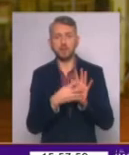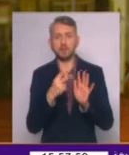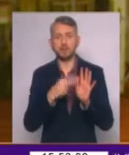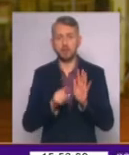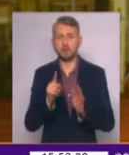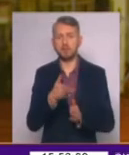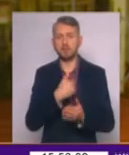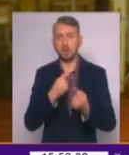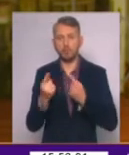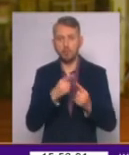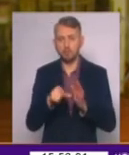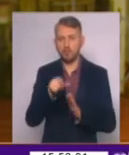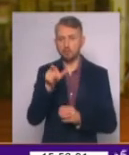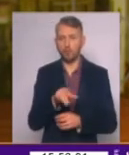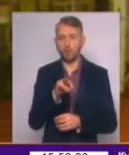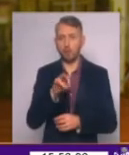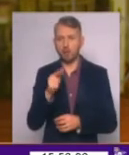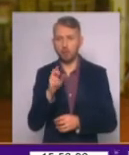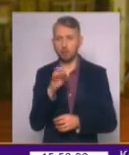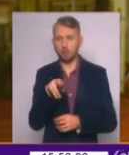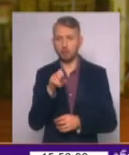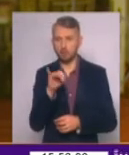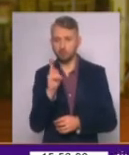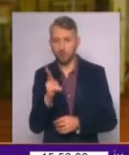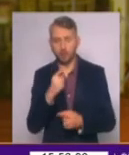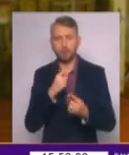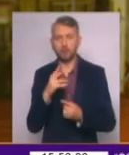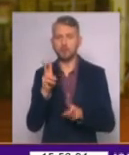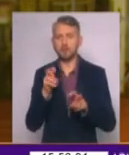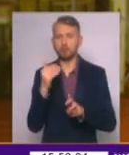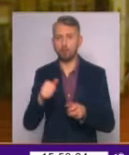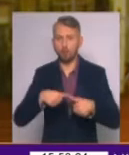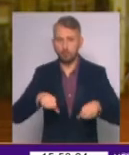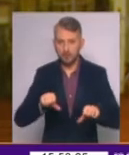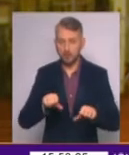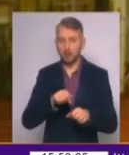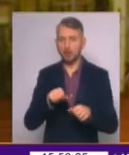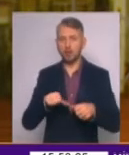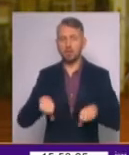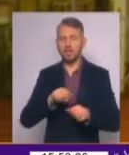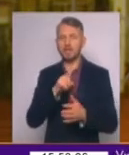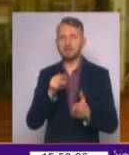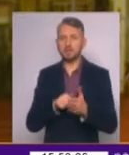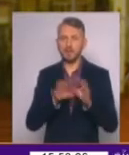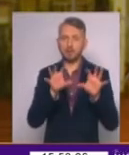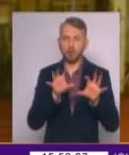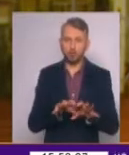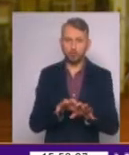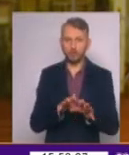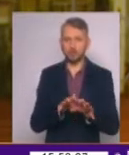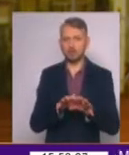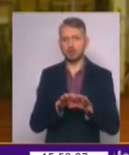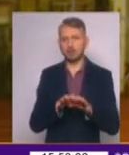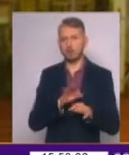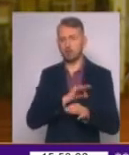ми сьогодні говоримо з паном Олегом Бондарчуком, говоримо на тему його комісії, а це комісія з питань законності, правопорядку та запобігання корупції. Також ми